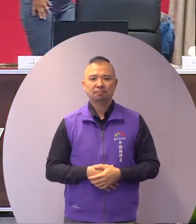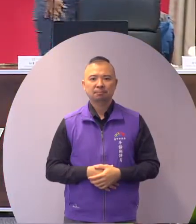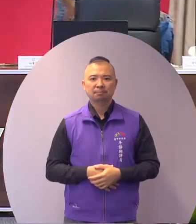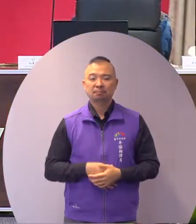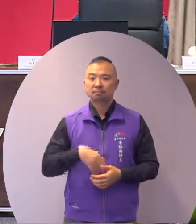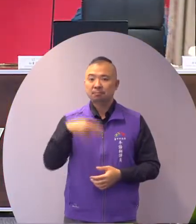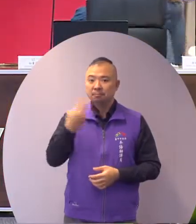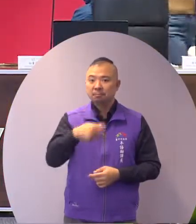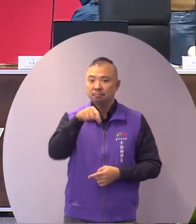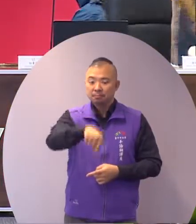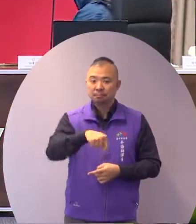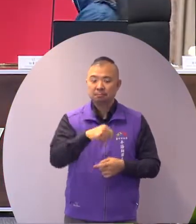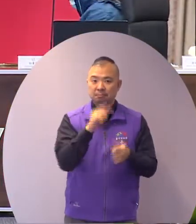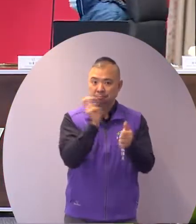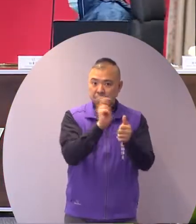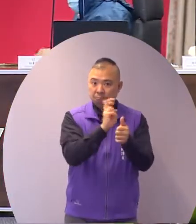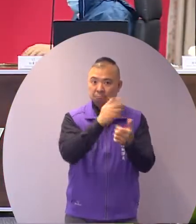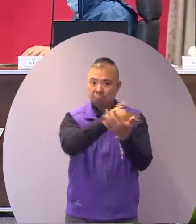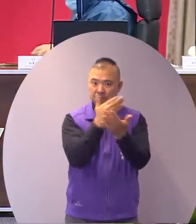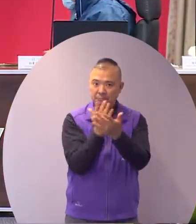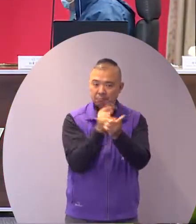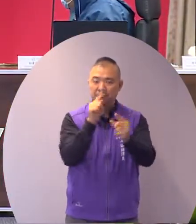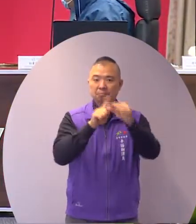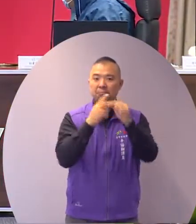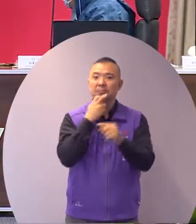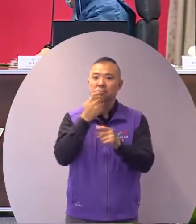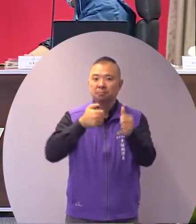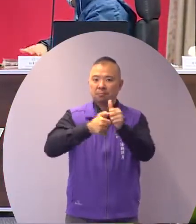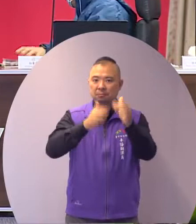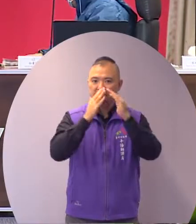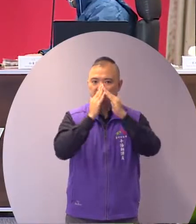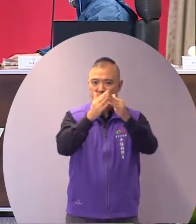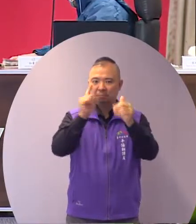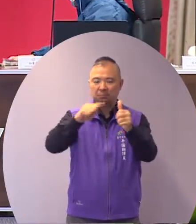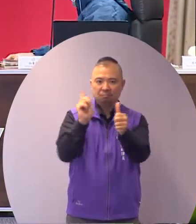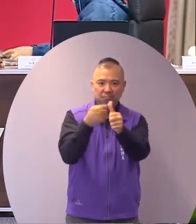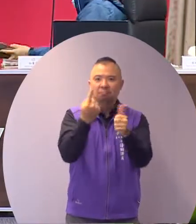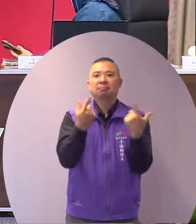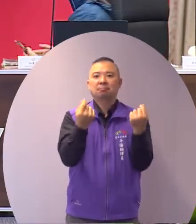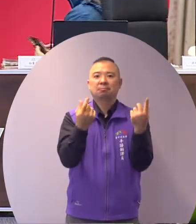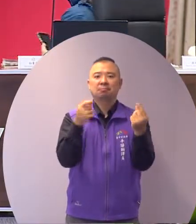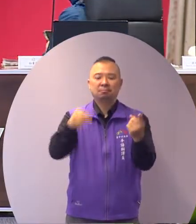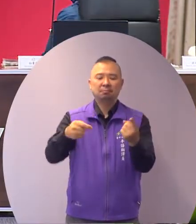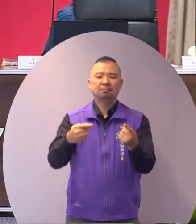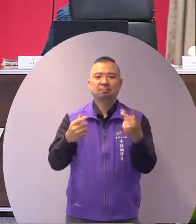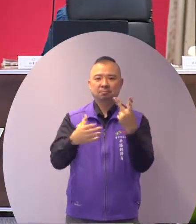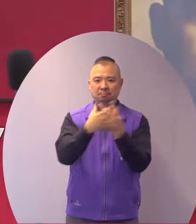照护类也获颁六都第一名，请曾局长将讲座献与市长。